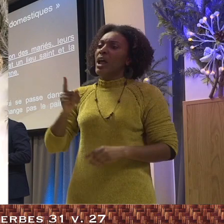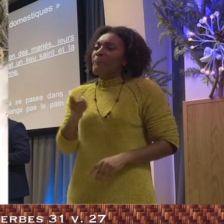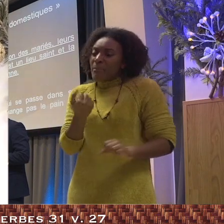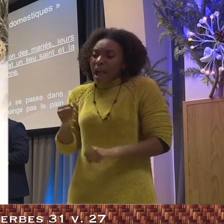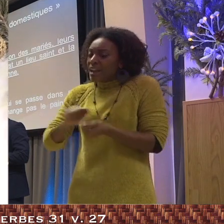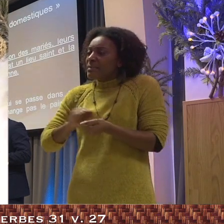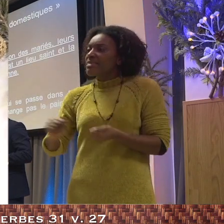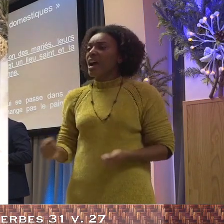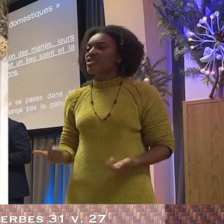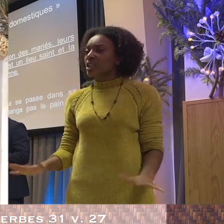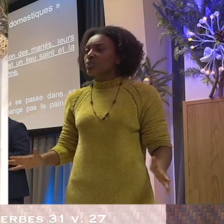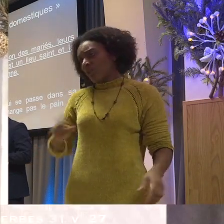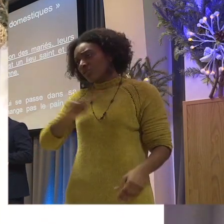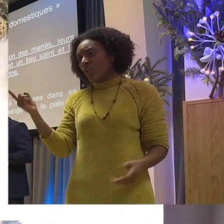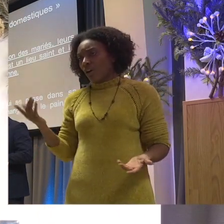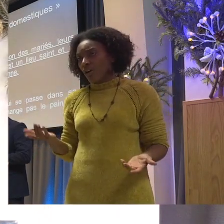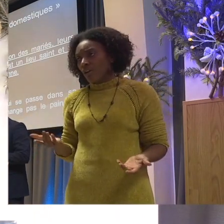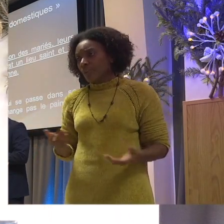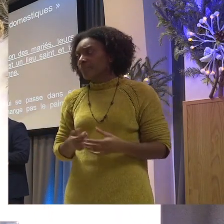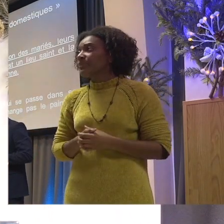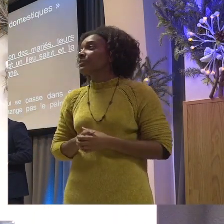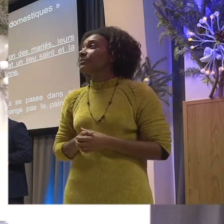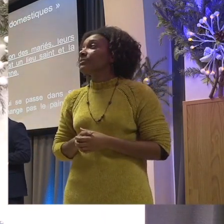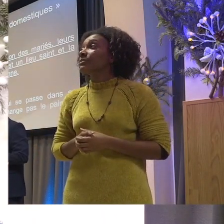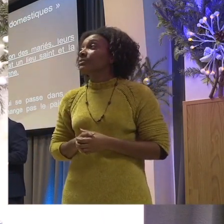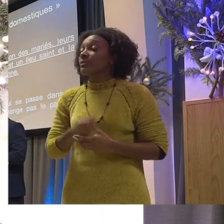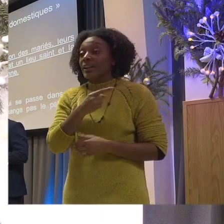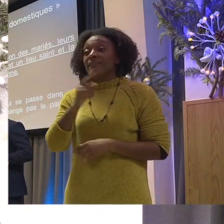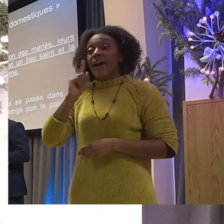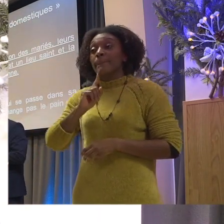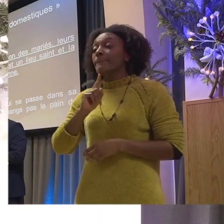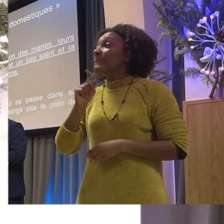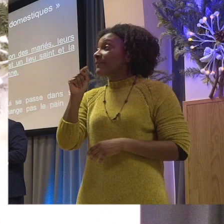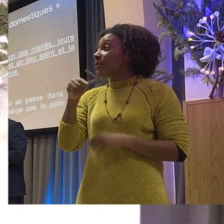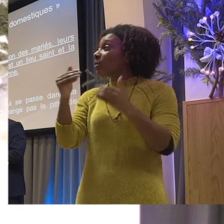2, versets 3 à 5, il nous est dit que les femmes doivent être bonnes.